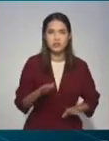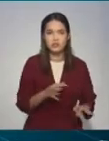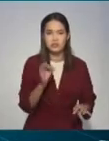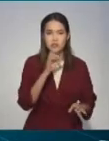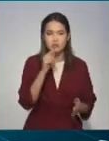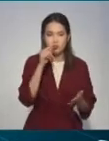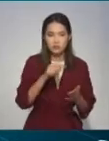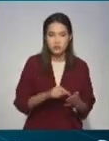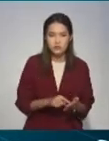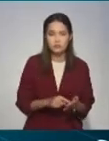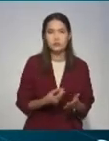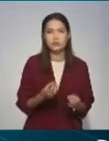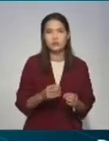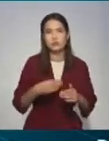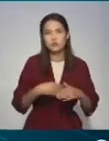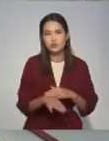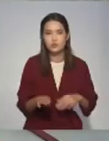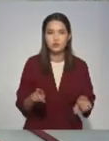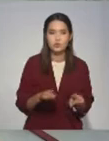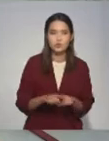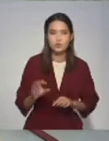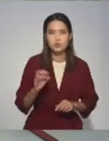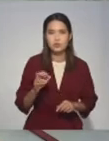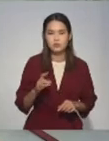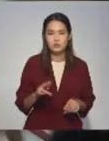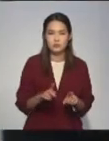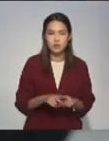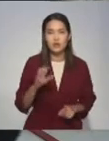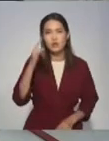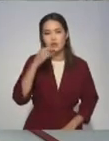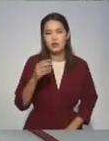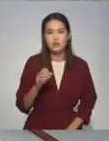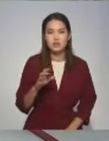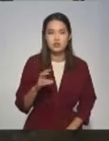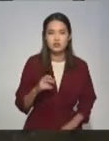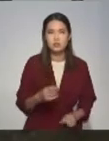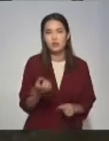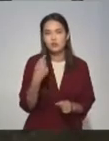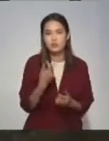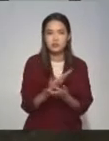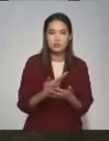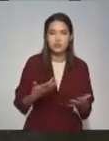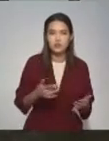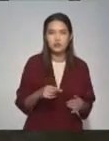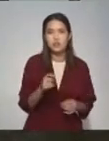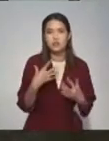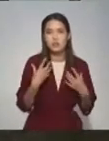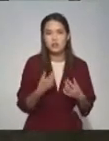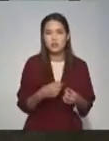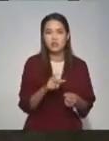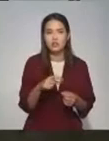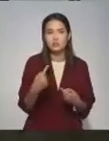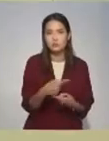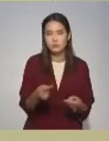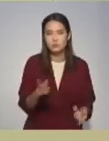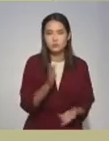Кейін амал жоқ халық еміне жүгіндік. Қазақстанда Әсемгүлдің күйеуі секілді ішімдікпен күресіп жүрген қаншама адам бар, бірақ